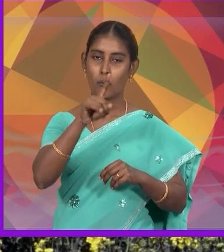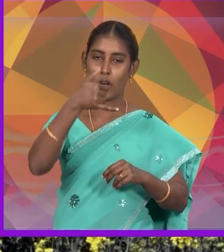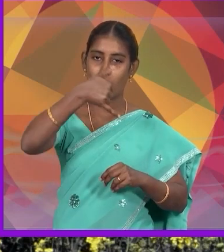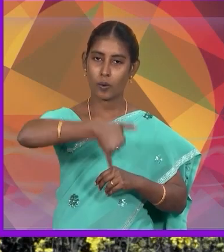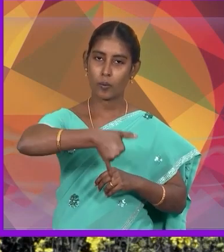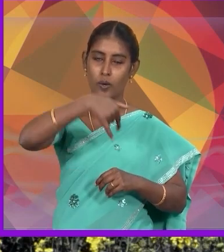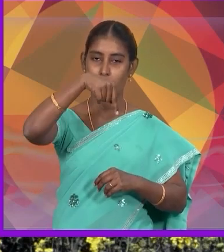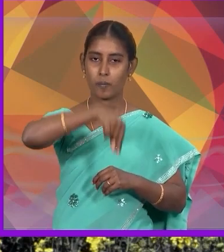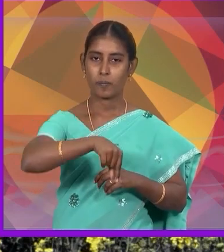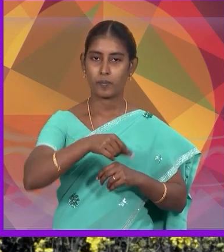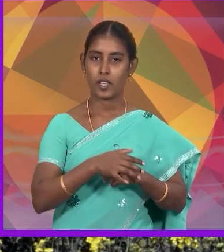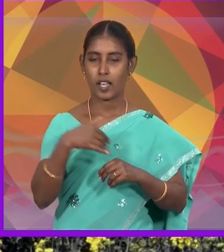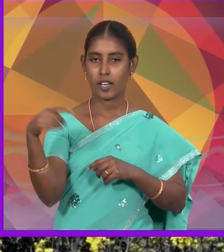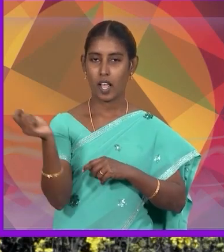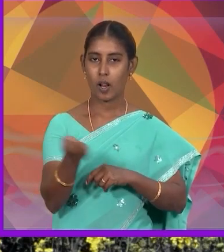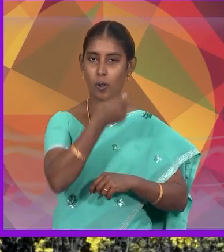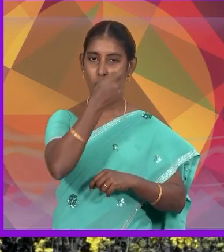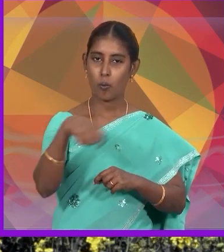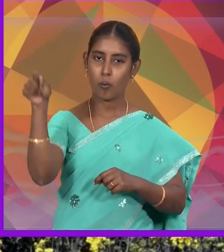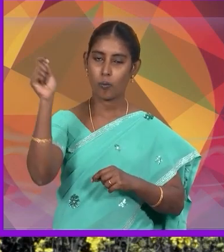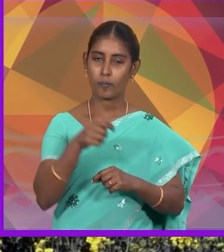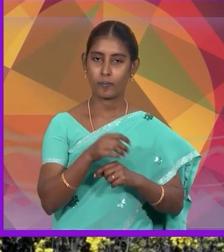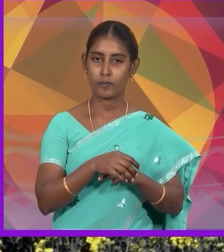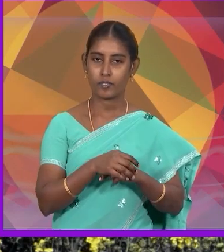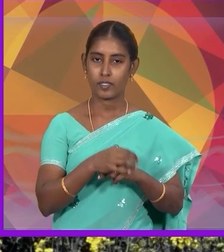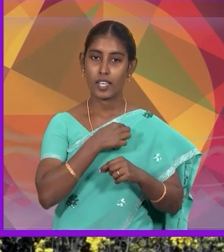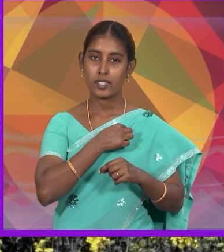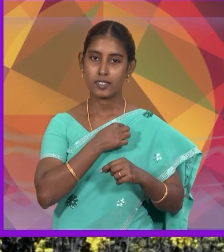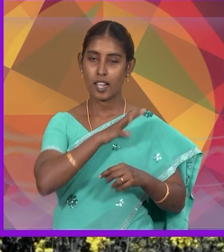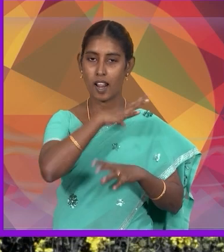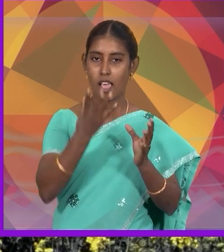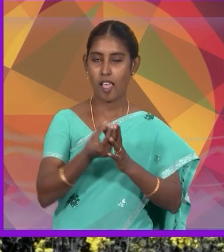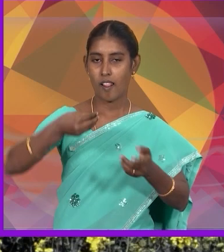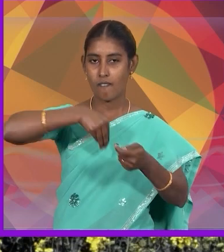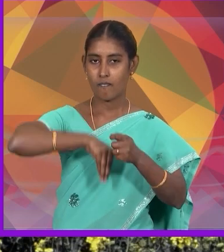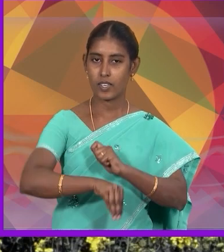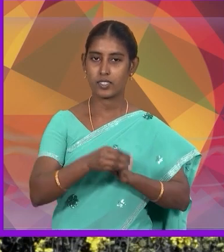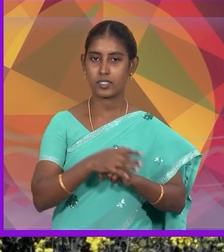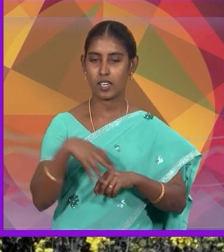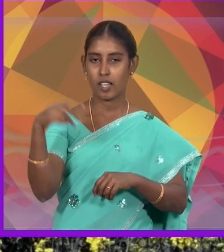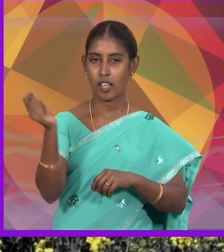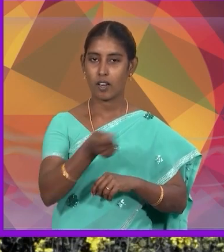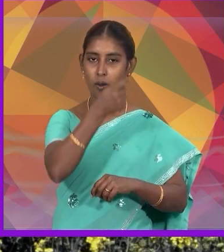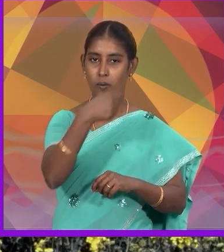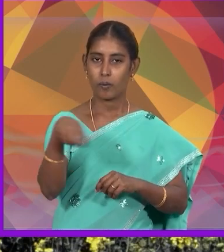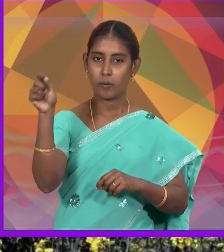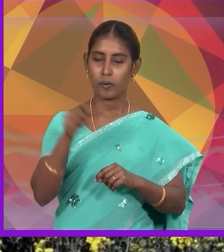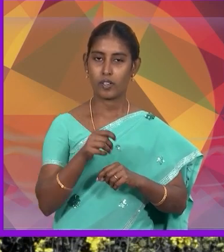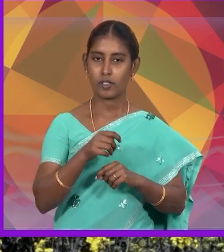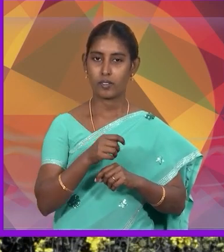தோழி நிலமும் பார்த்து இளே இளங்கனே ஏழையிலோ, சீலையெல்லாம் மருந்து கட்டி இளே இளங்கனே